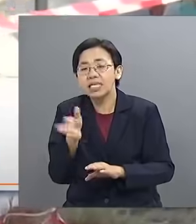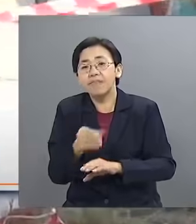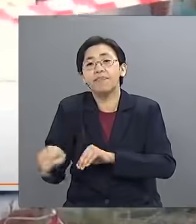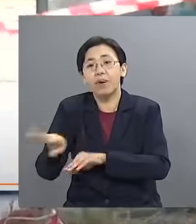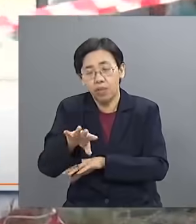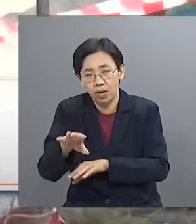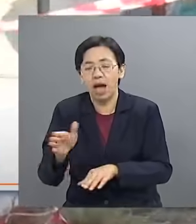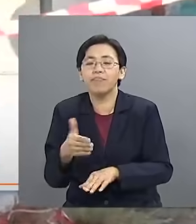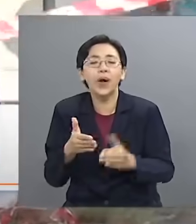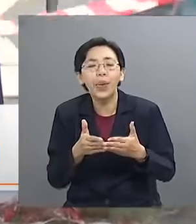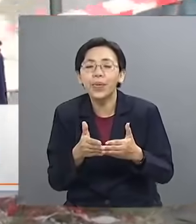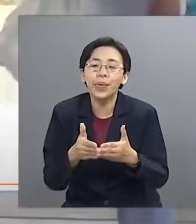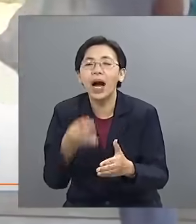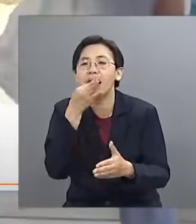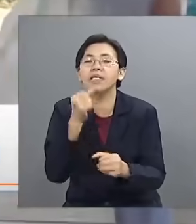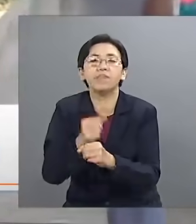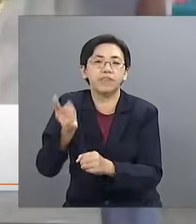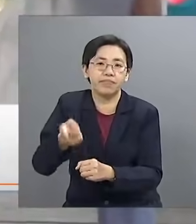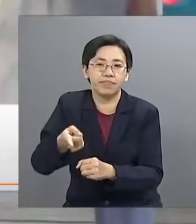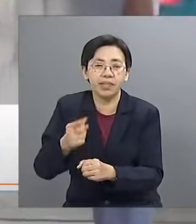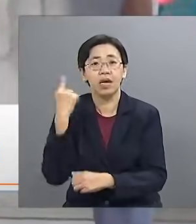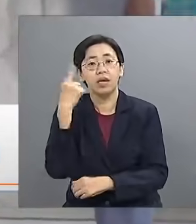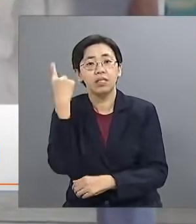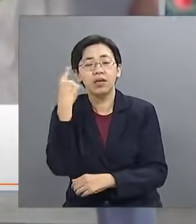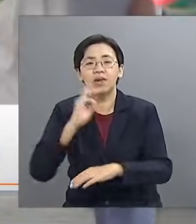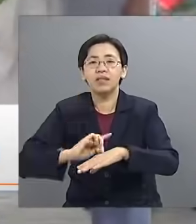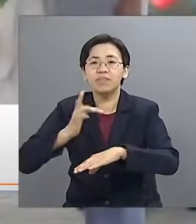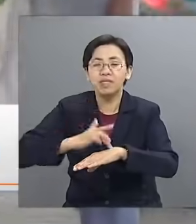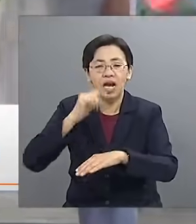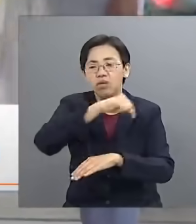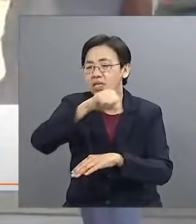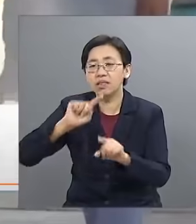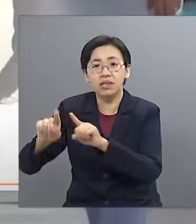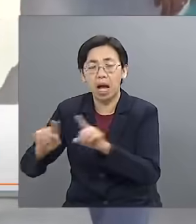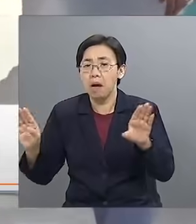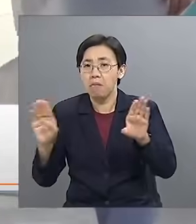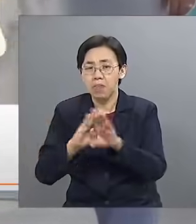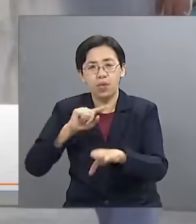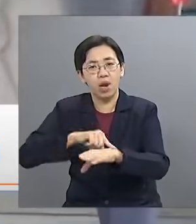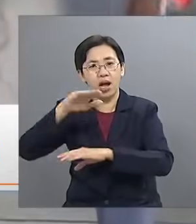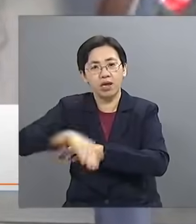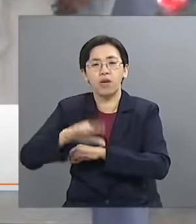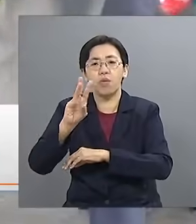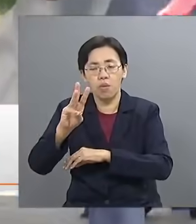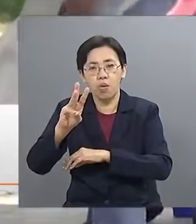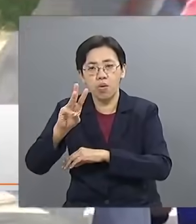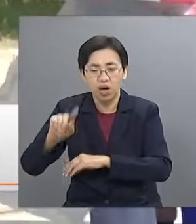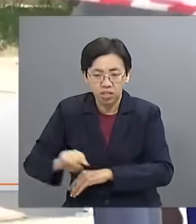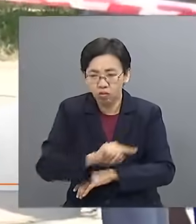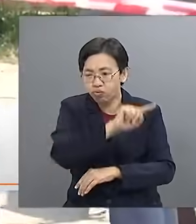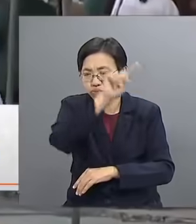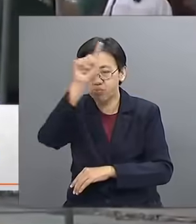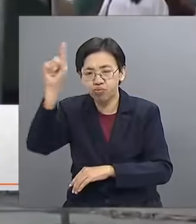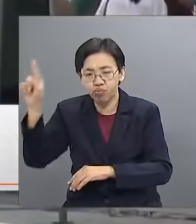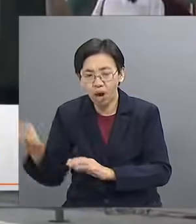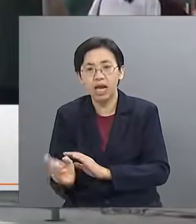การได้ตามปกติแหล่งท่องเที่ยวตามธรรมชาติทุกแห่งปิดเวลา6โมงเย็นถึง6โมงเช้าของวันถัดไปนะคะ